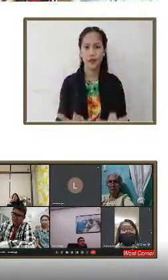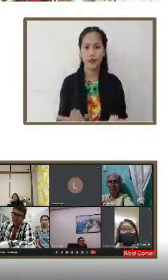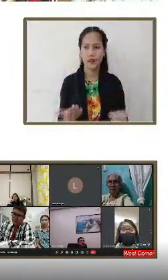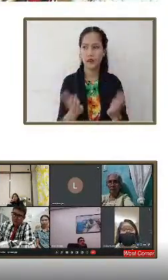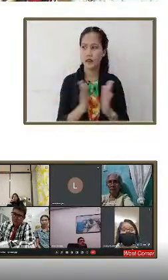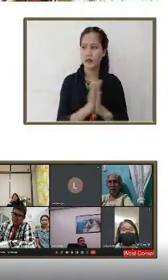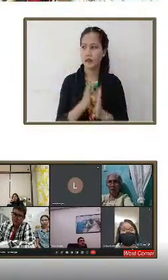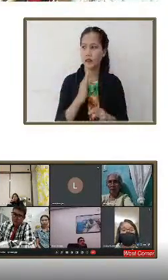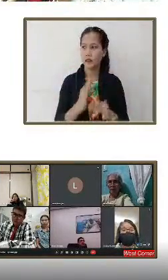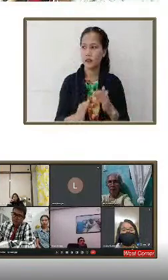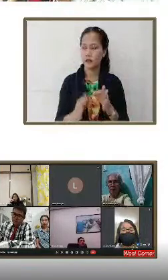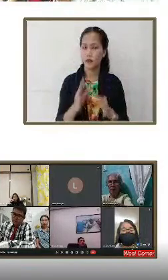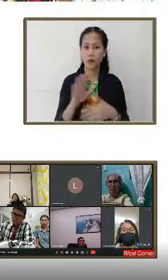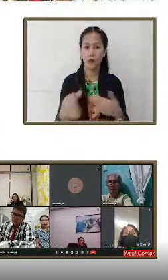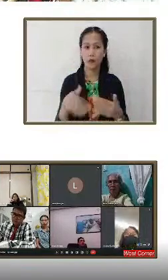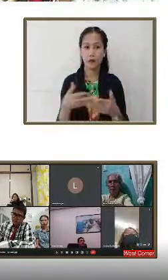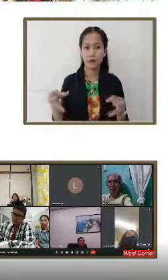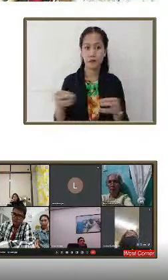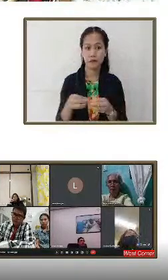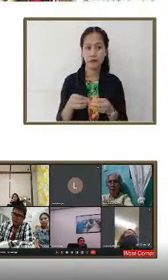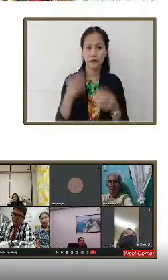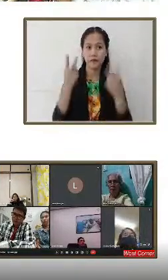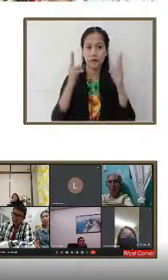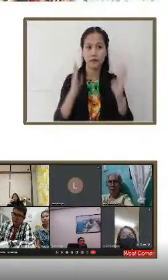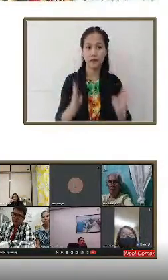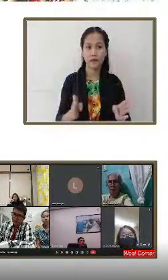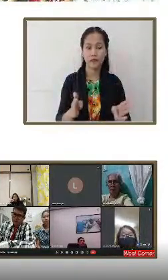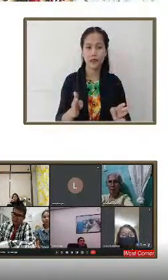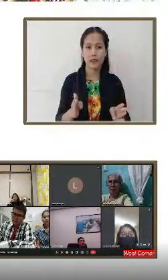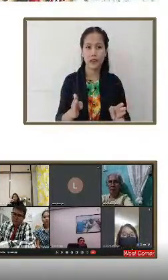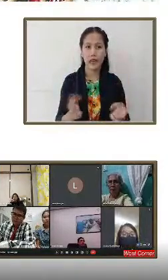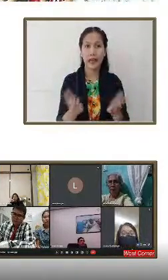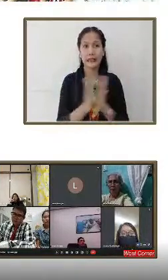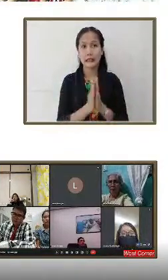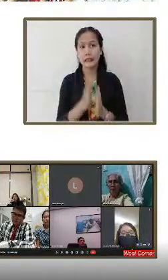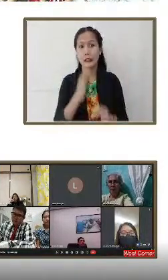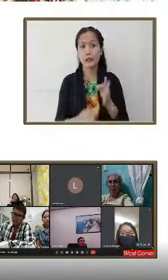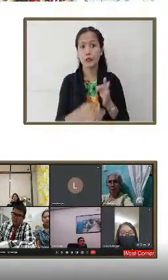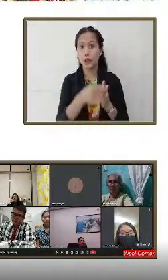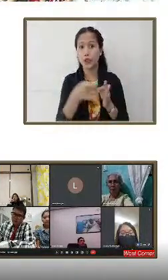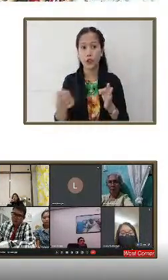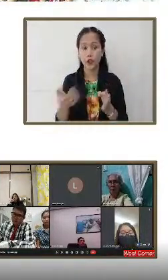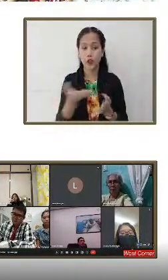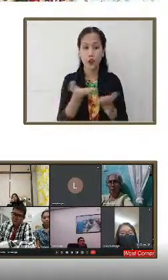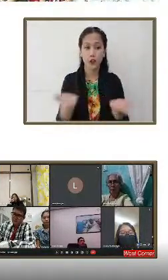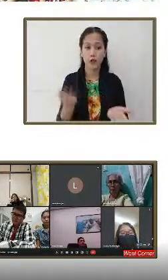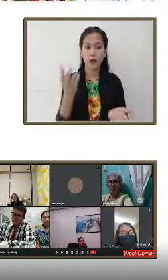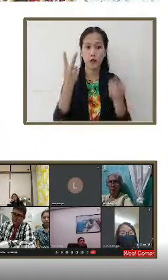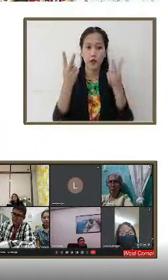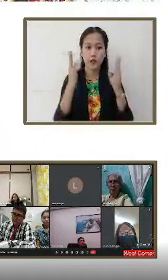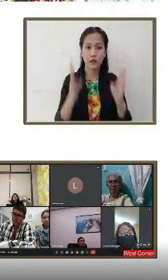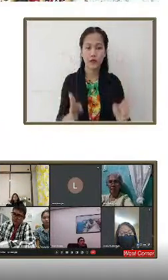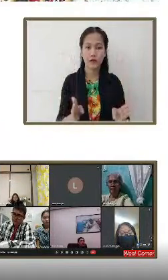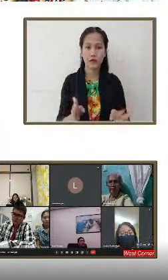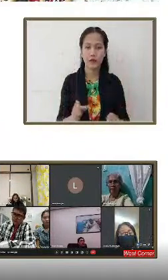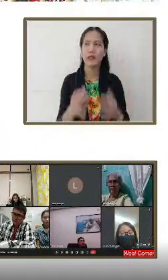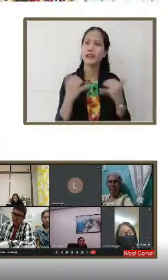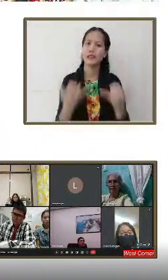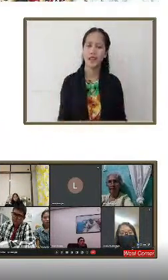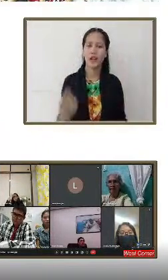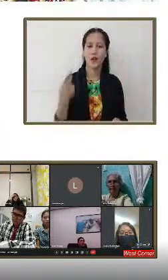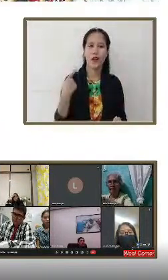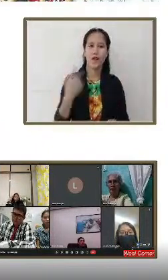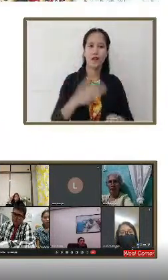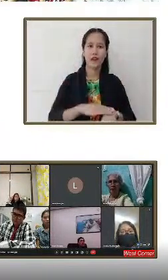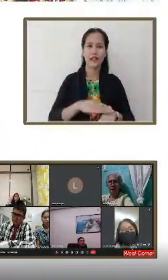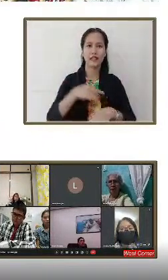nawasa? Yeah, dito sa loob. If this is your first time, wala na po. Meron tayong isang bisita sa virtual crowd po natin sa